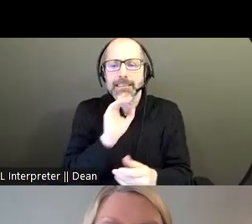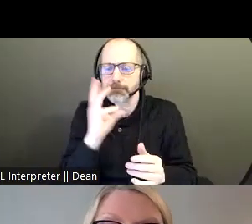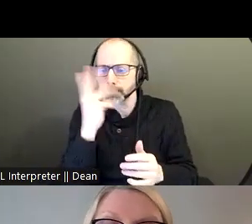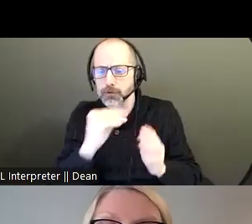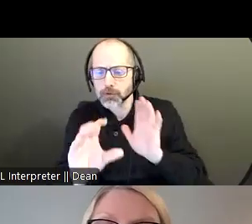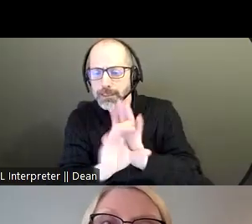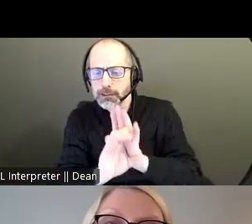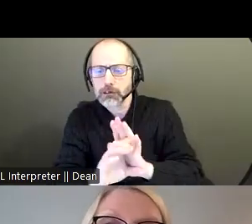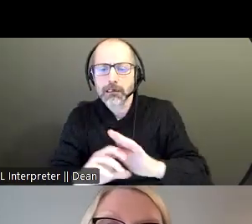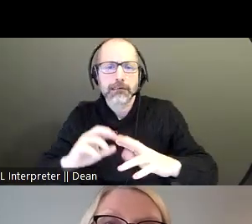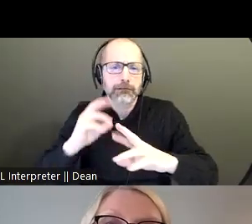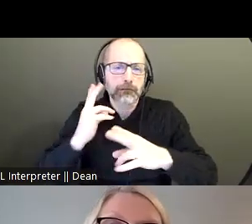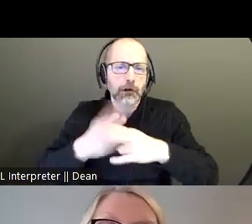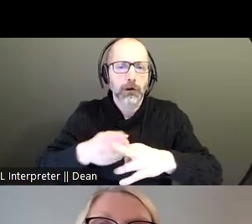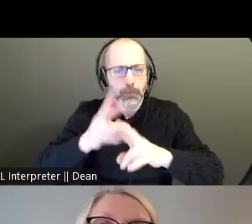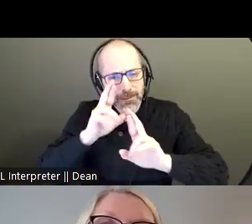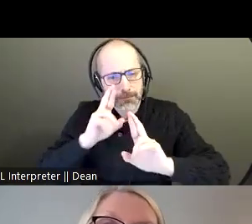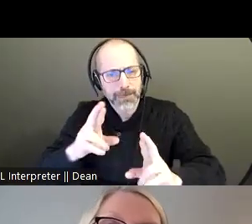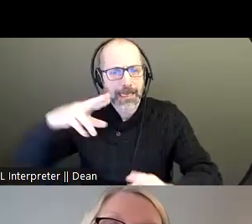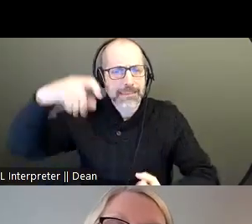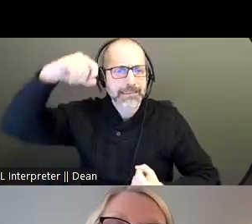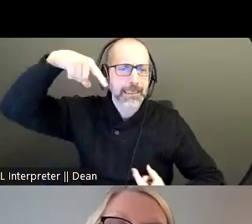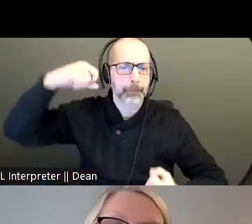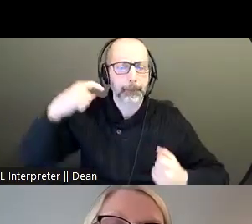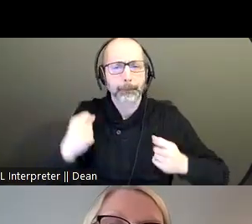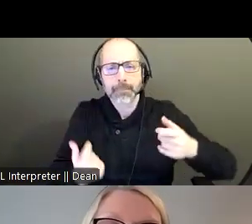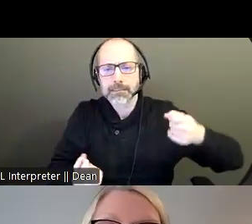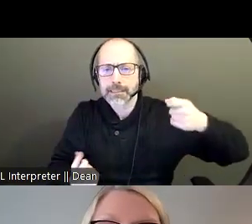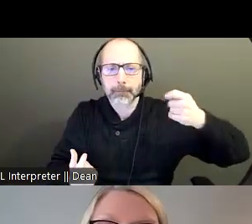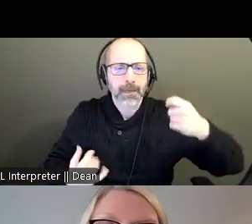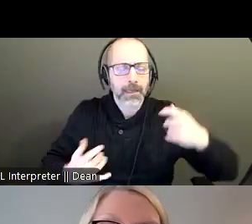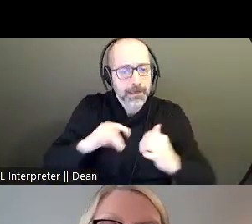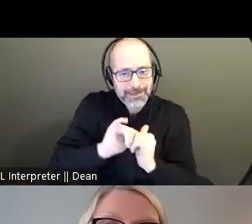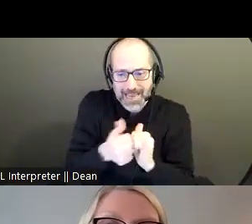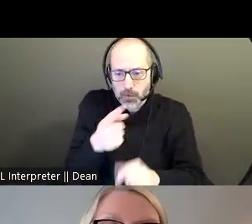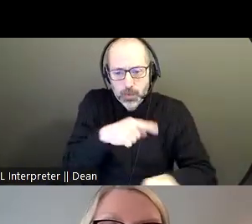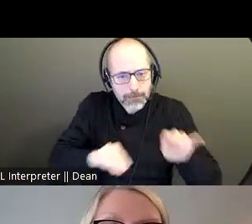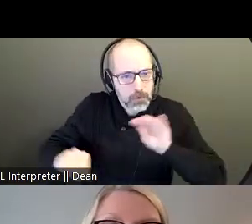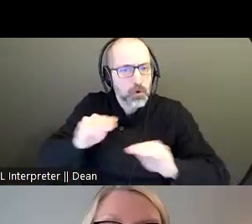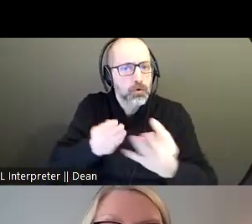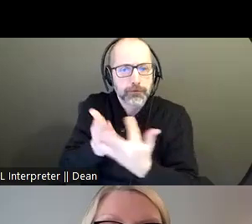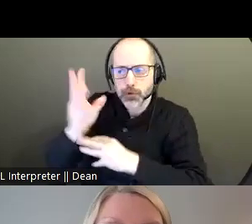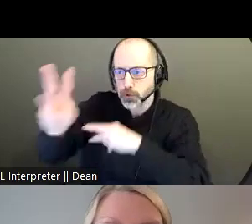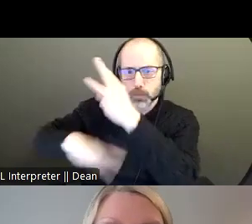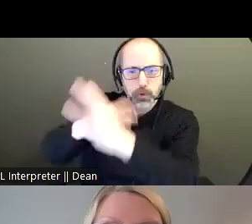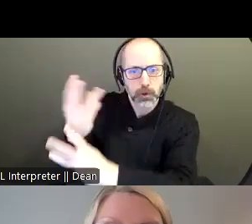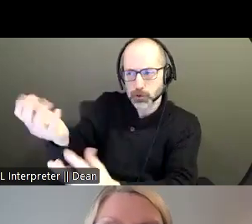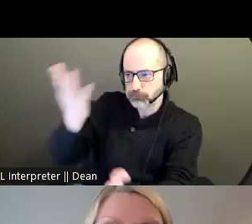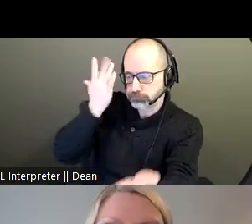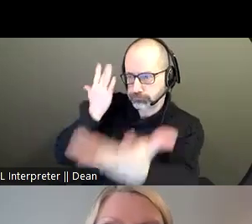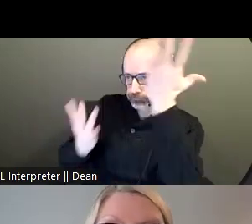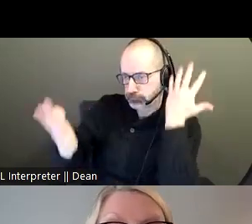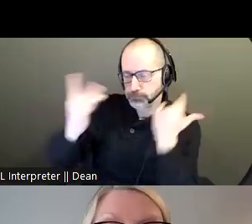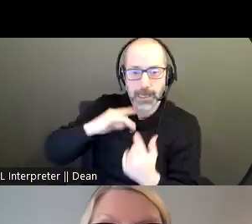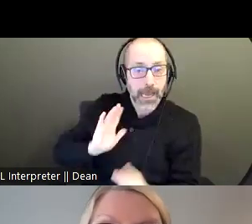c'est vraiment important de pouvoir le faire. Donc, l'autostimulation, c'est une façon différente